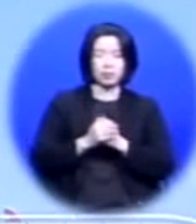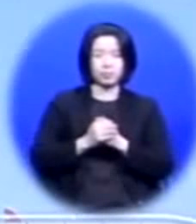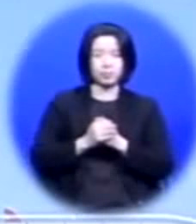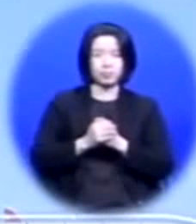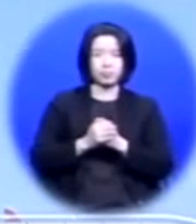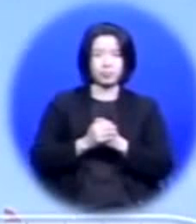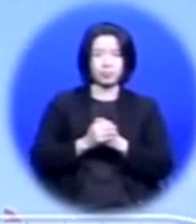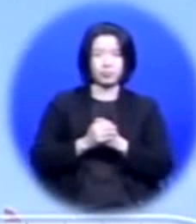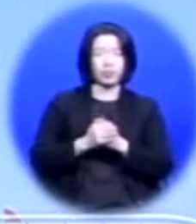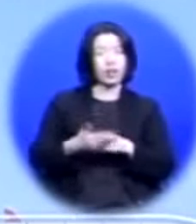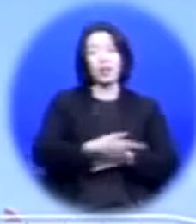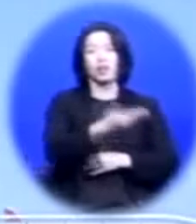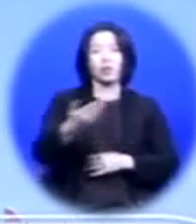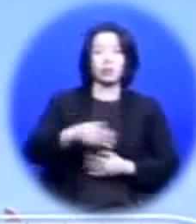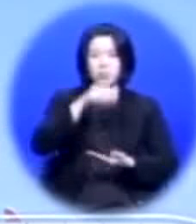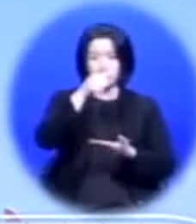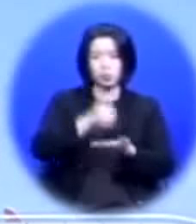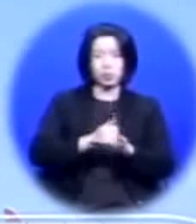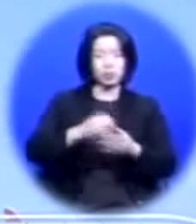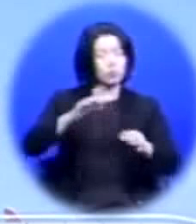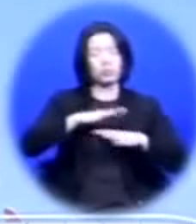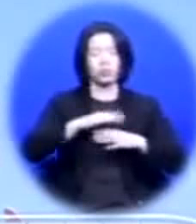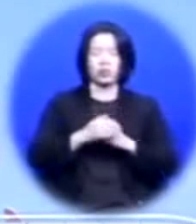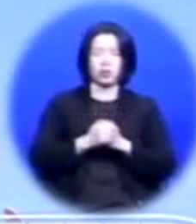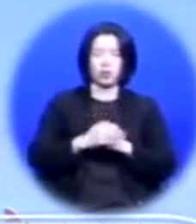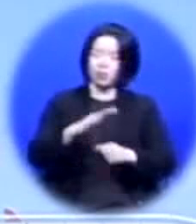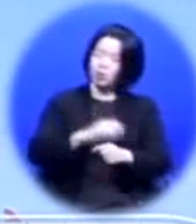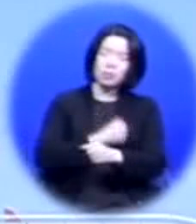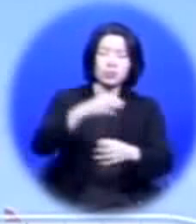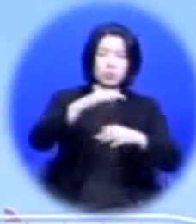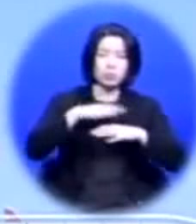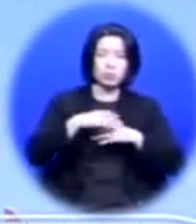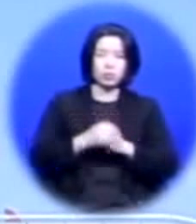살았는데 여러분 죄 무섭습니다 엄청